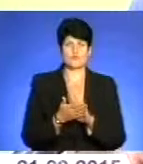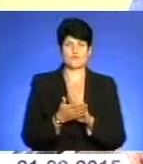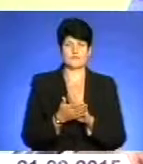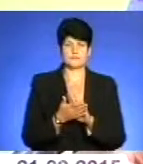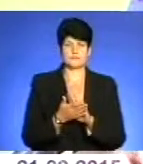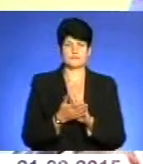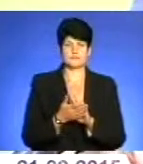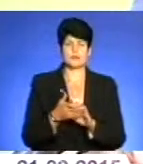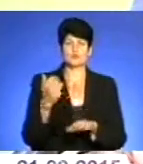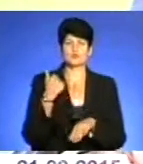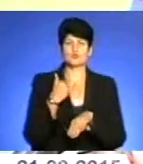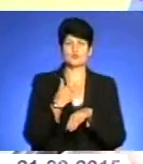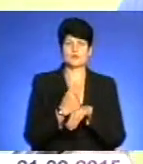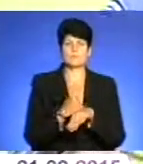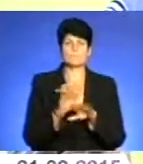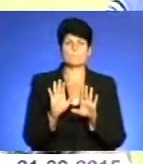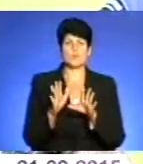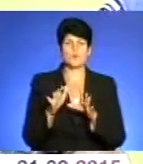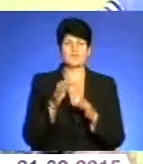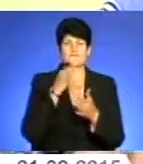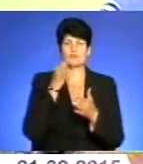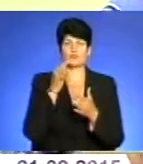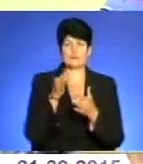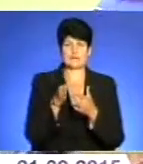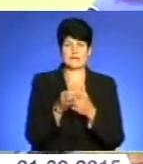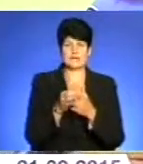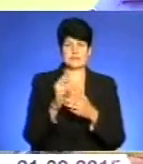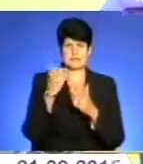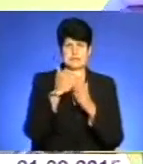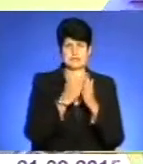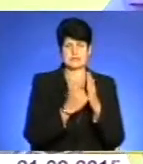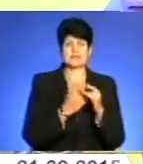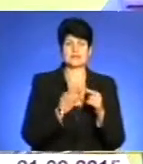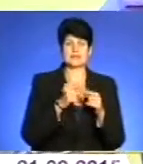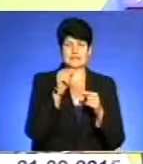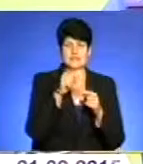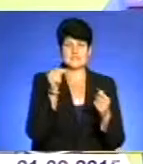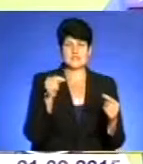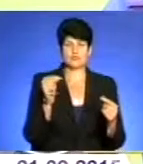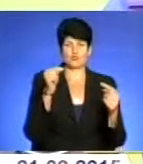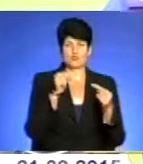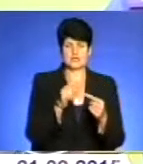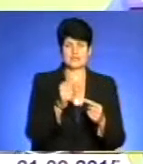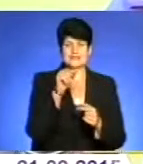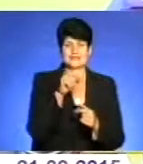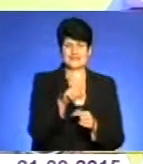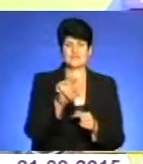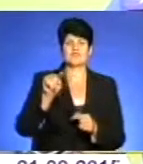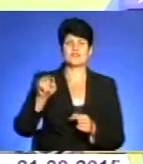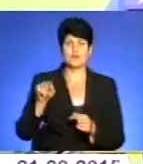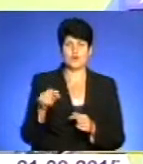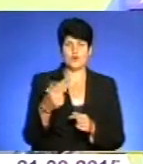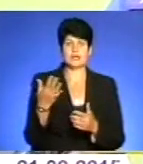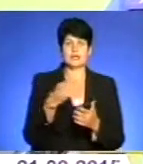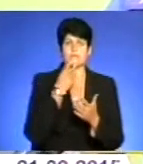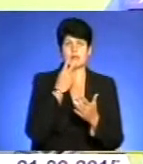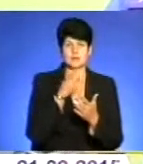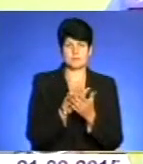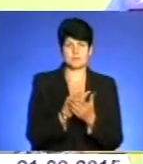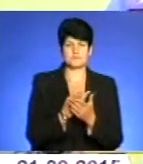Основні моменти – це відповідальність кандидатів тим вимогам, відповідність тих кандидатів тим вимогам, які передбачені.